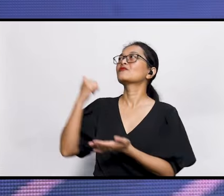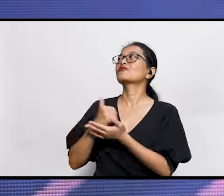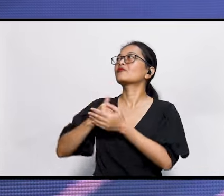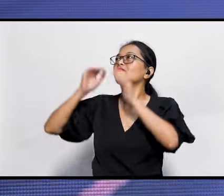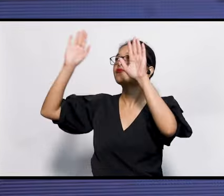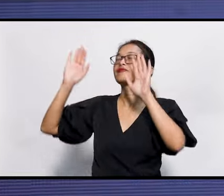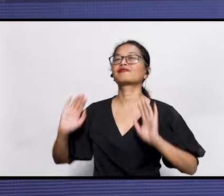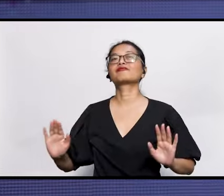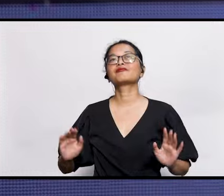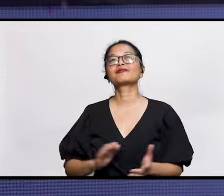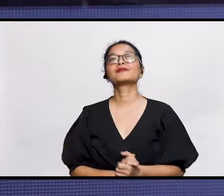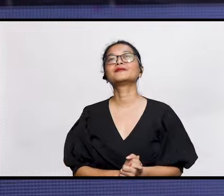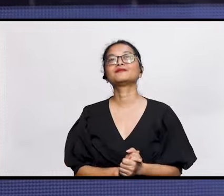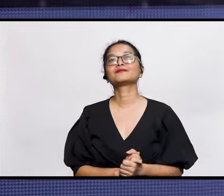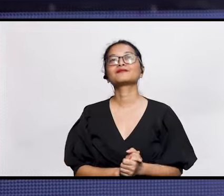aesome